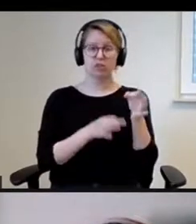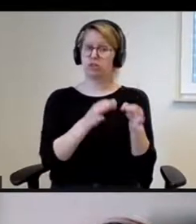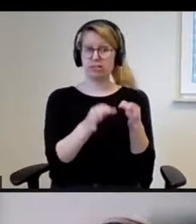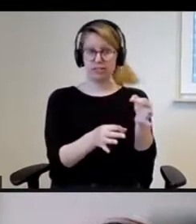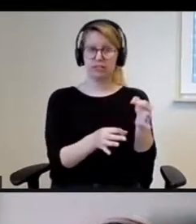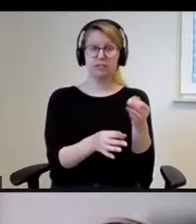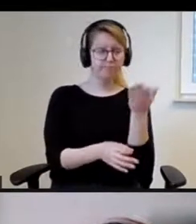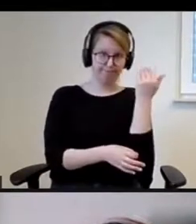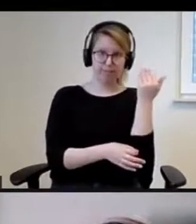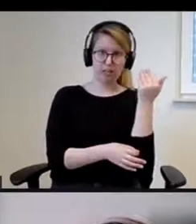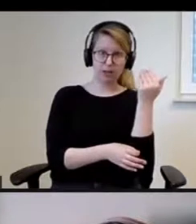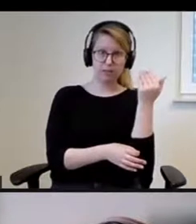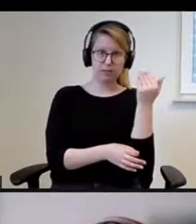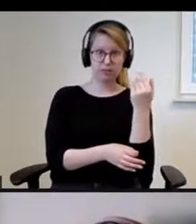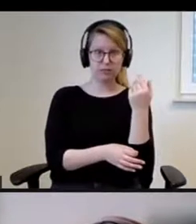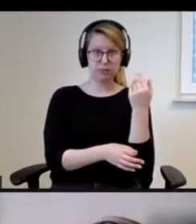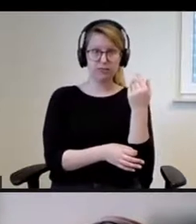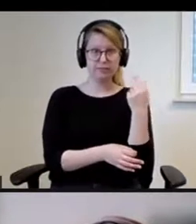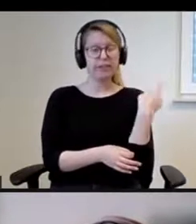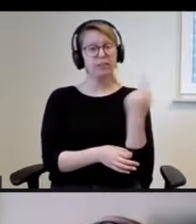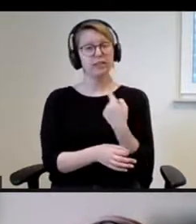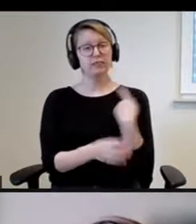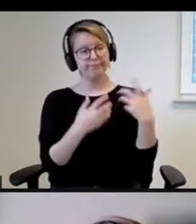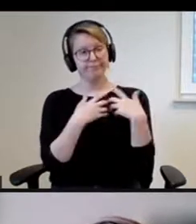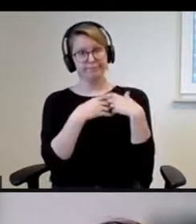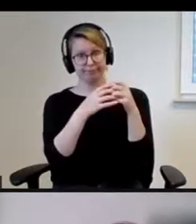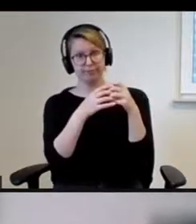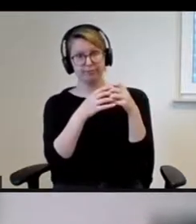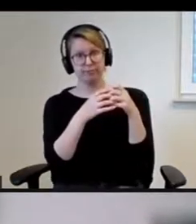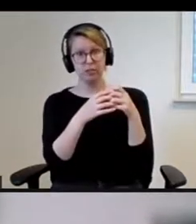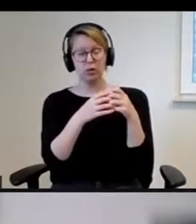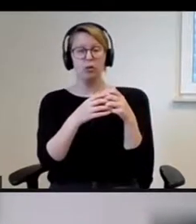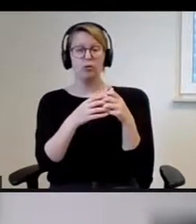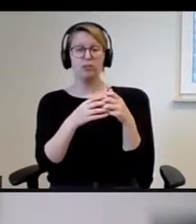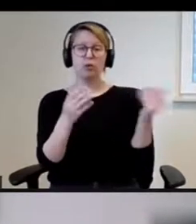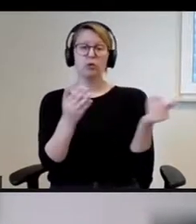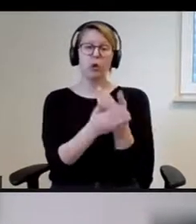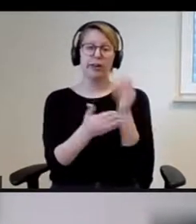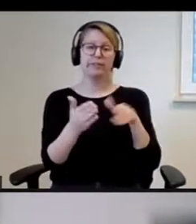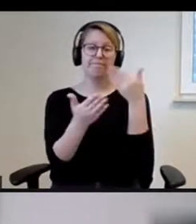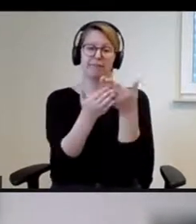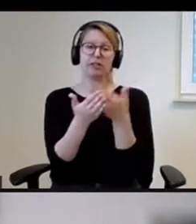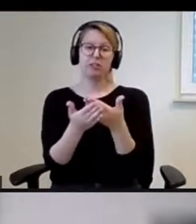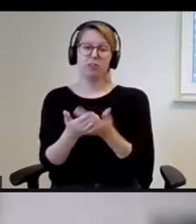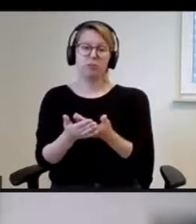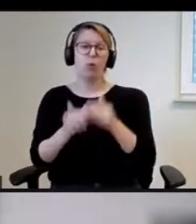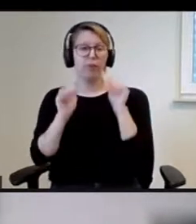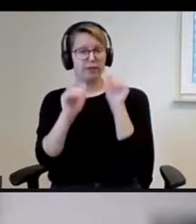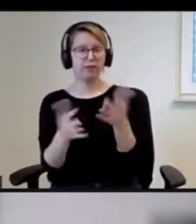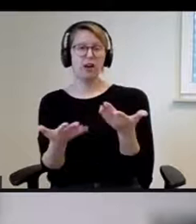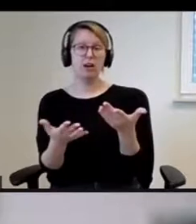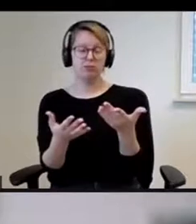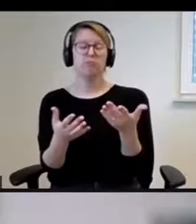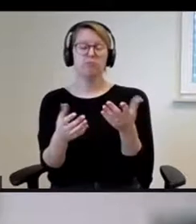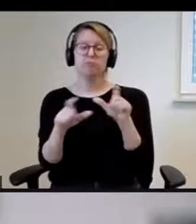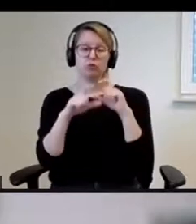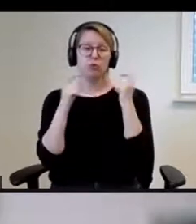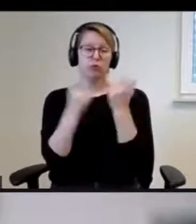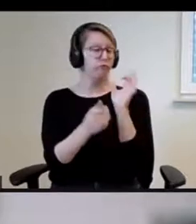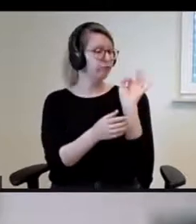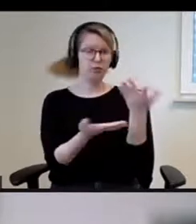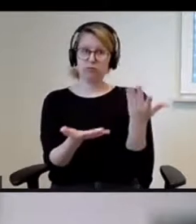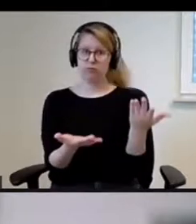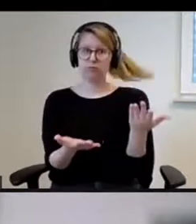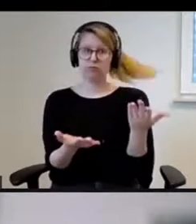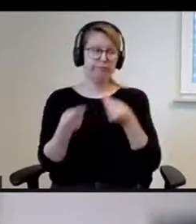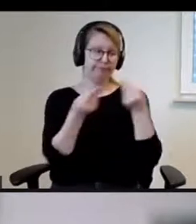notre résolution les propositions à la commission. Et là, je dois dire, ce qui était très important